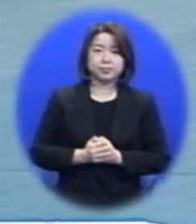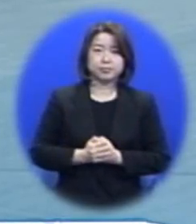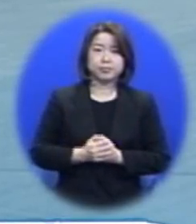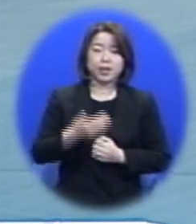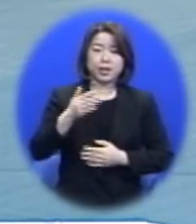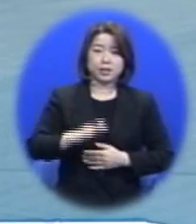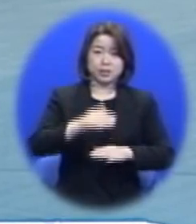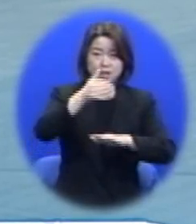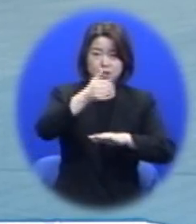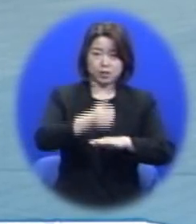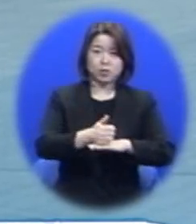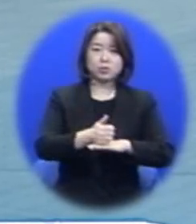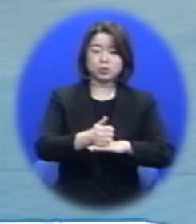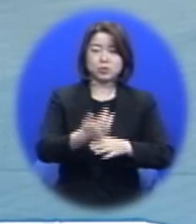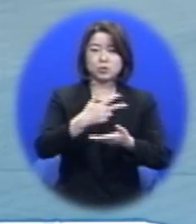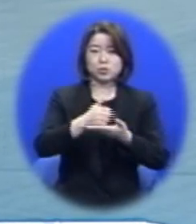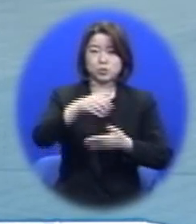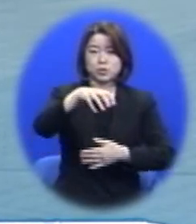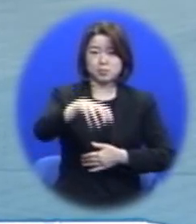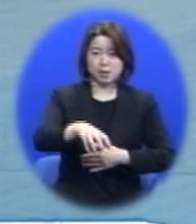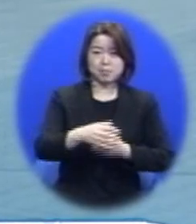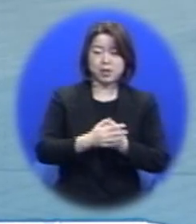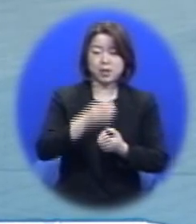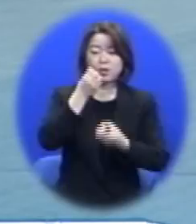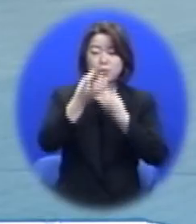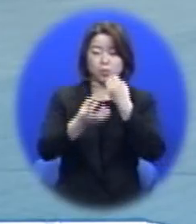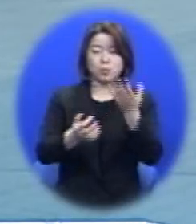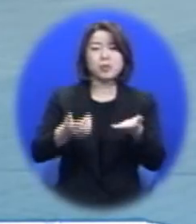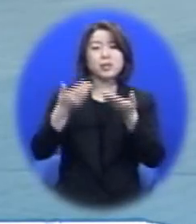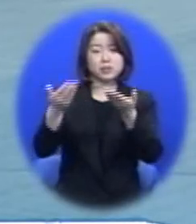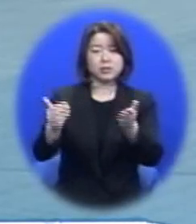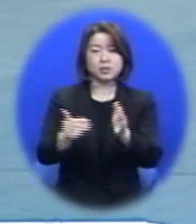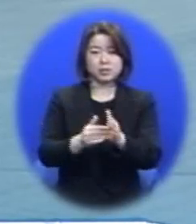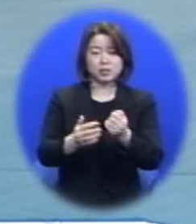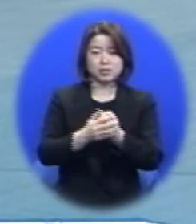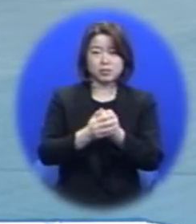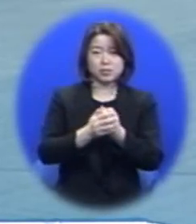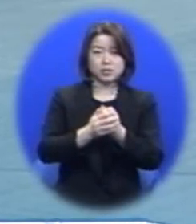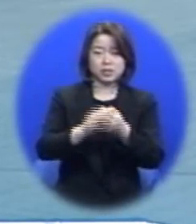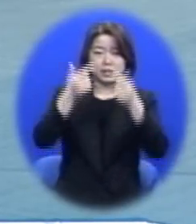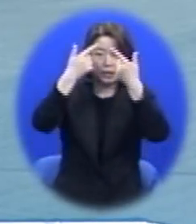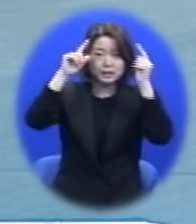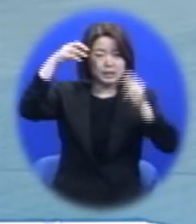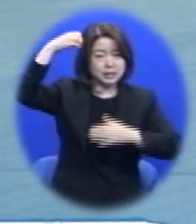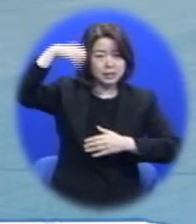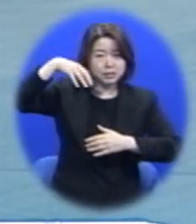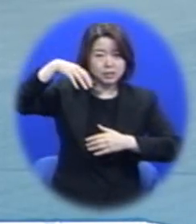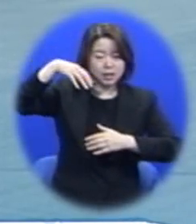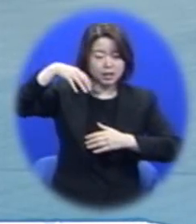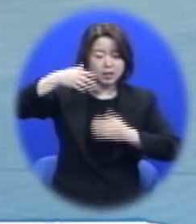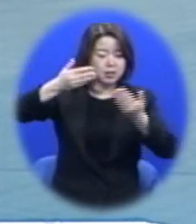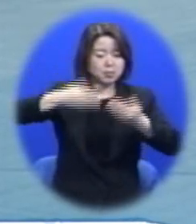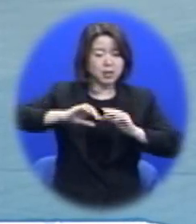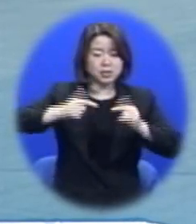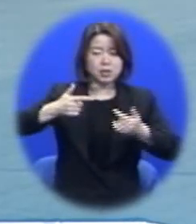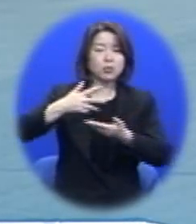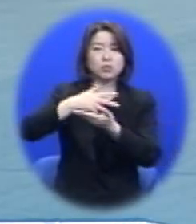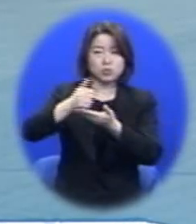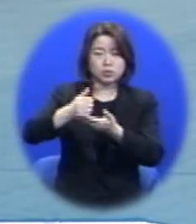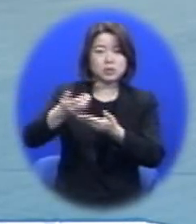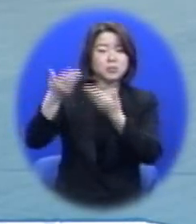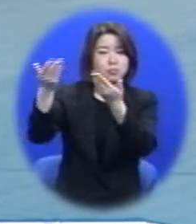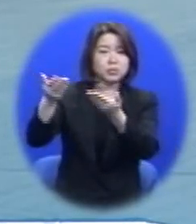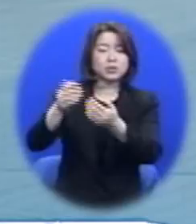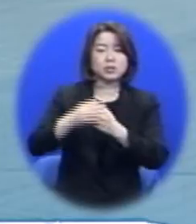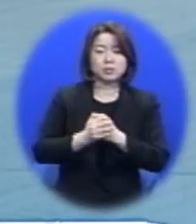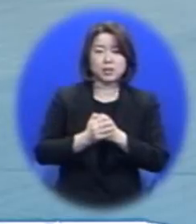그러나 결국은 주님 앞에 고백했습니다. 석사학위를 주님께 바치겠습니다. 그리고는 이불을